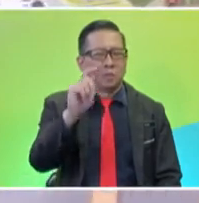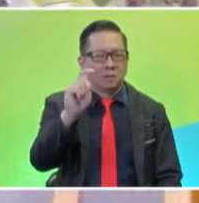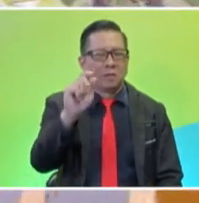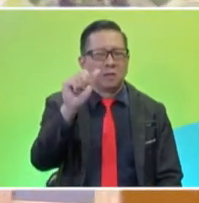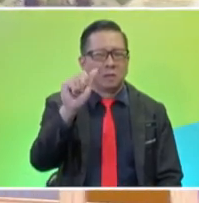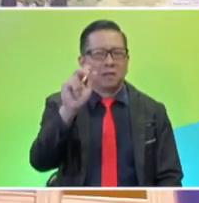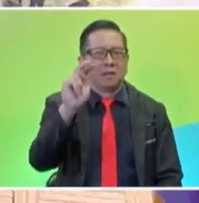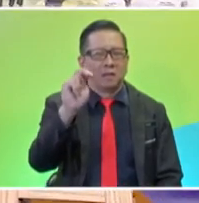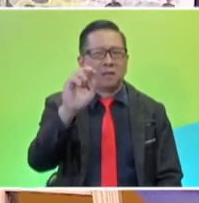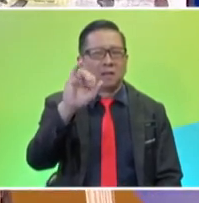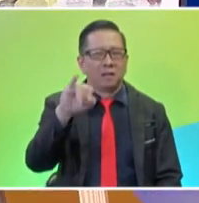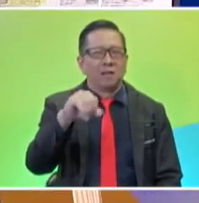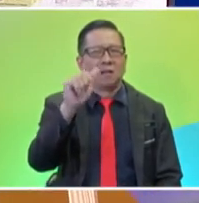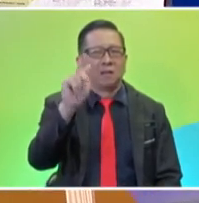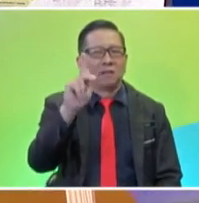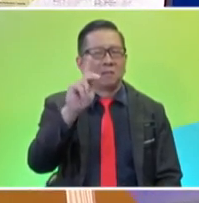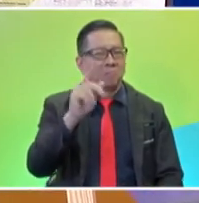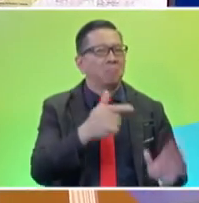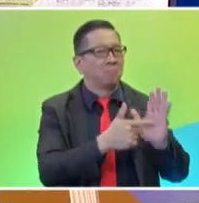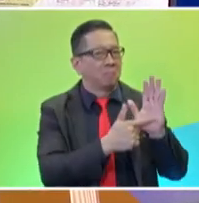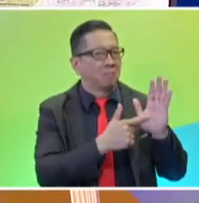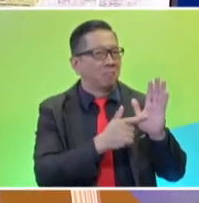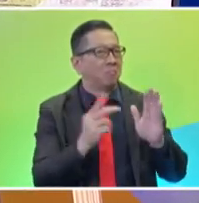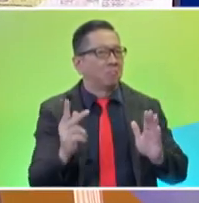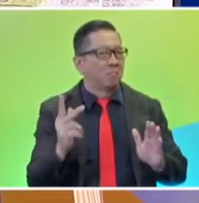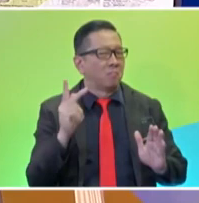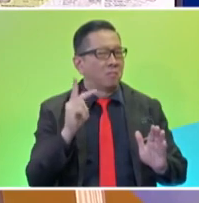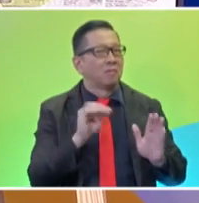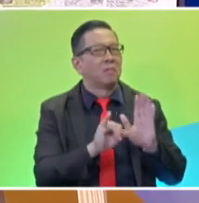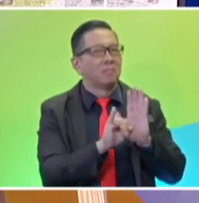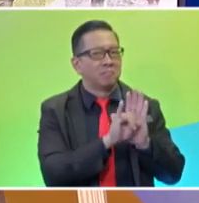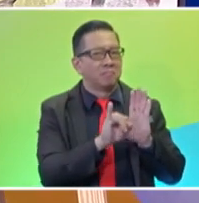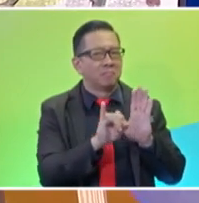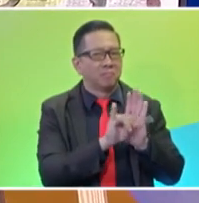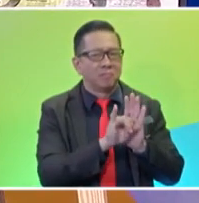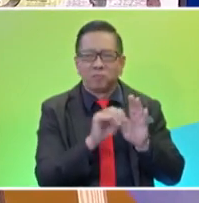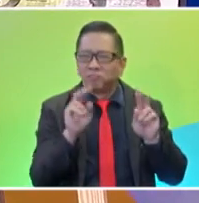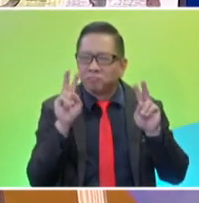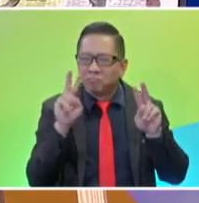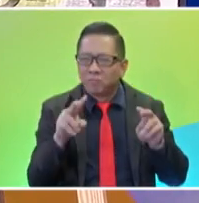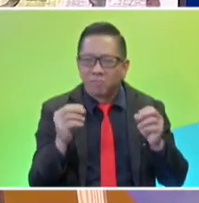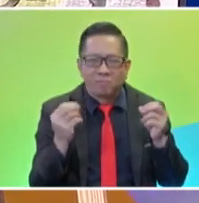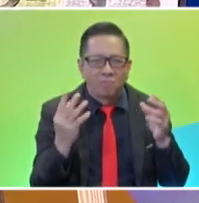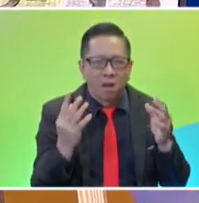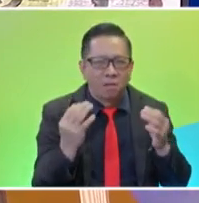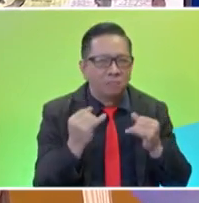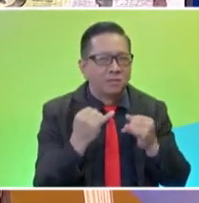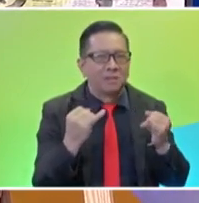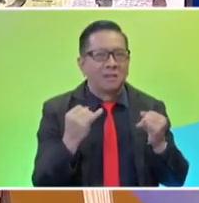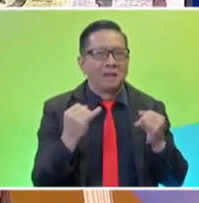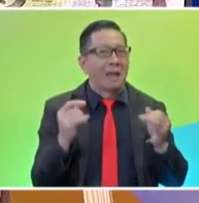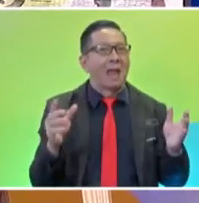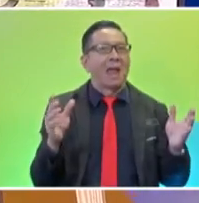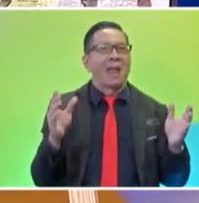tanjak perlambangan kuasa dan identity kalau kita melihat di sini banyak juga jenis tanjaknya eh